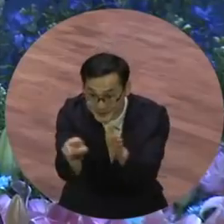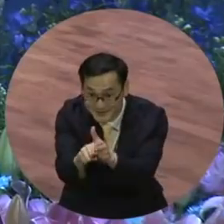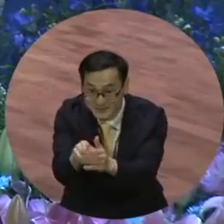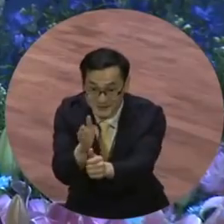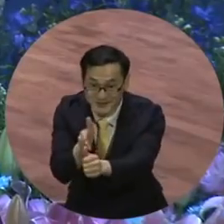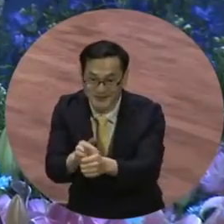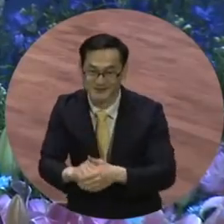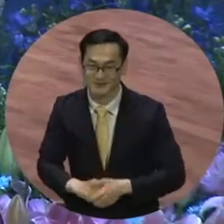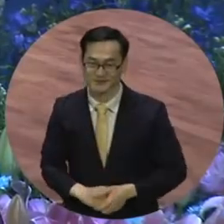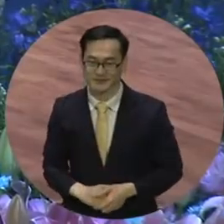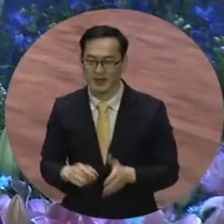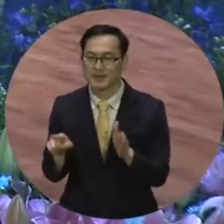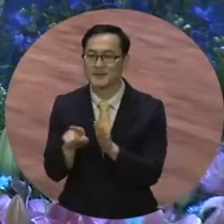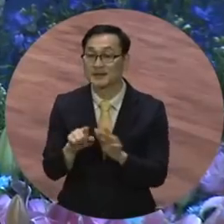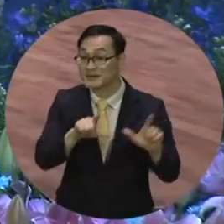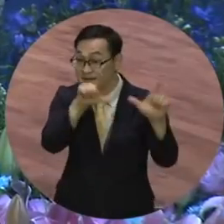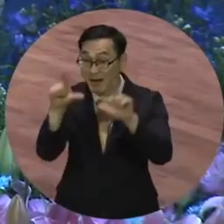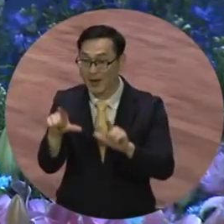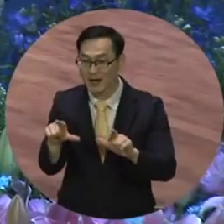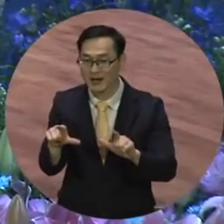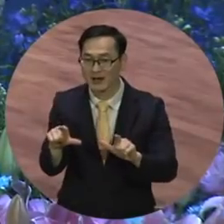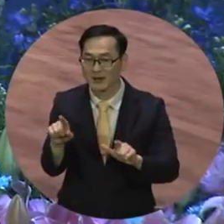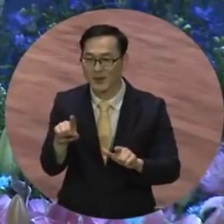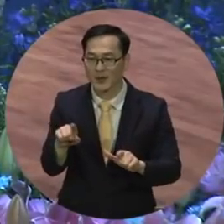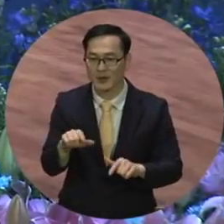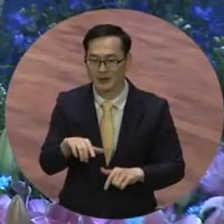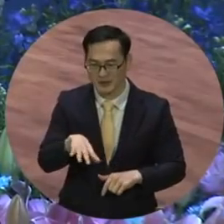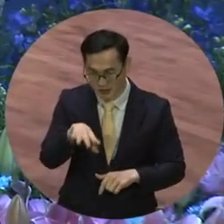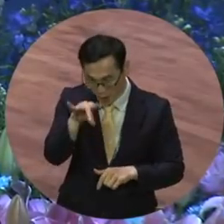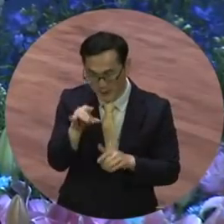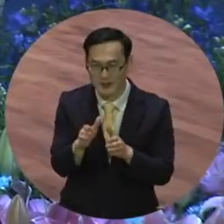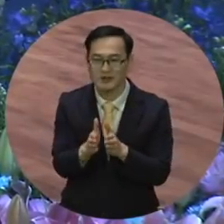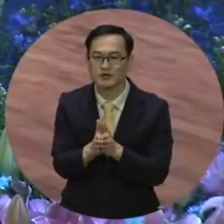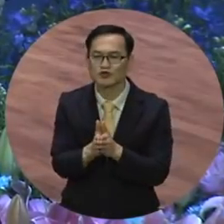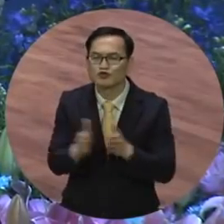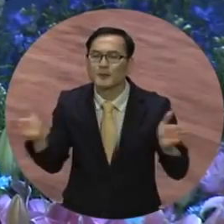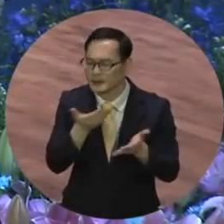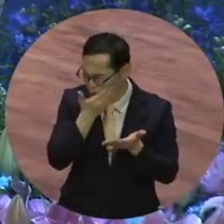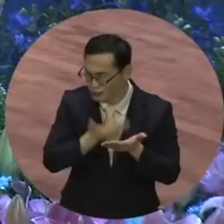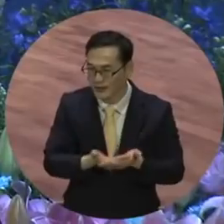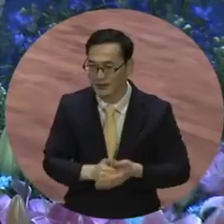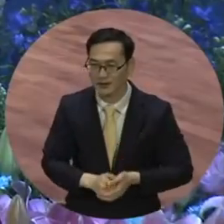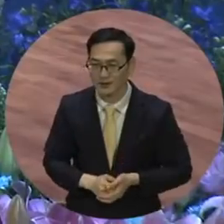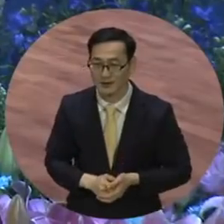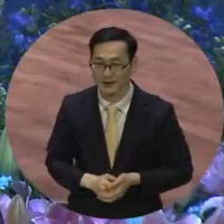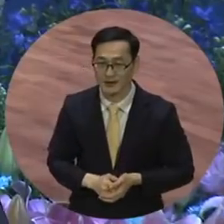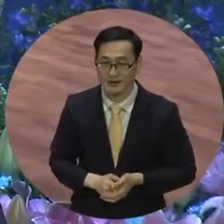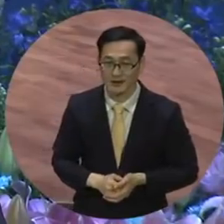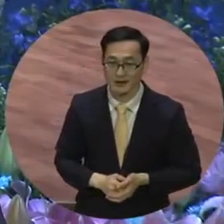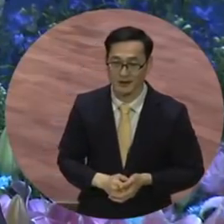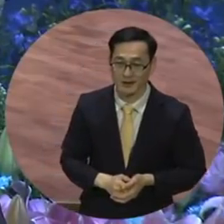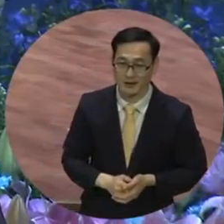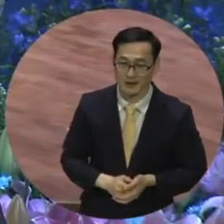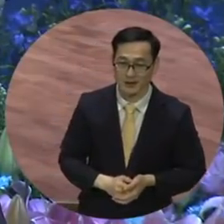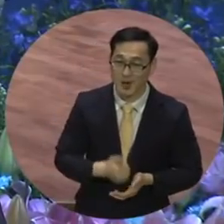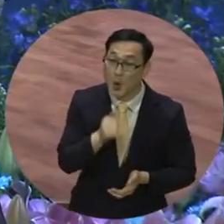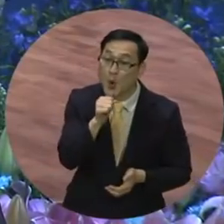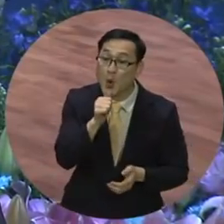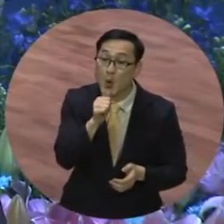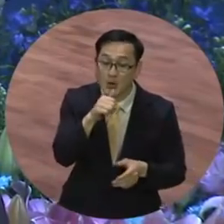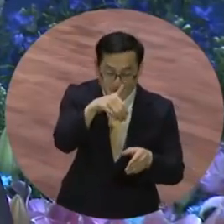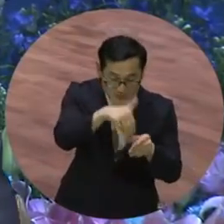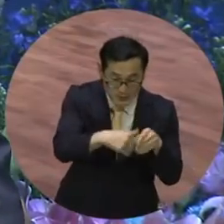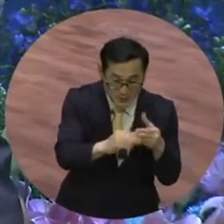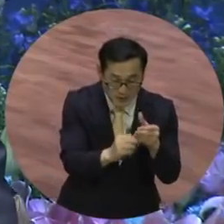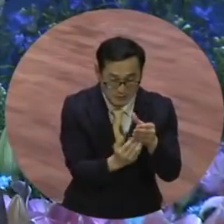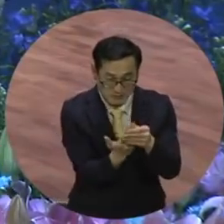신앙생활은요 무엇보다 출발이 중요해. 출발. 출발이 중요하다. 제일 출발. 콩 심은 데 콩 나고 팥 심은